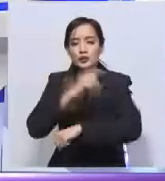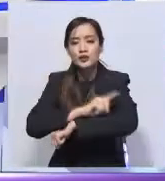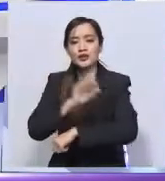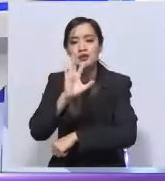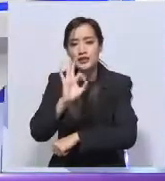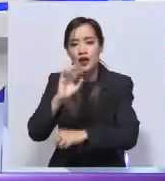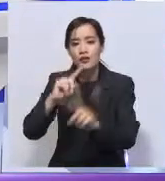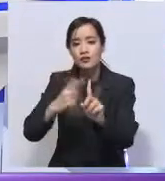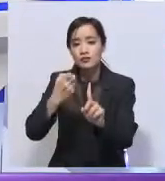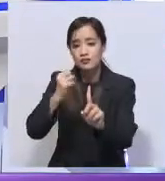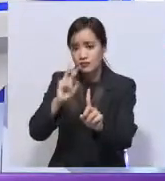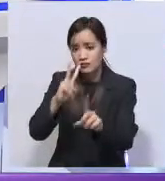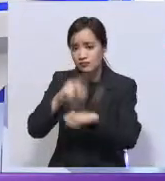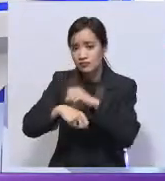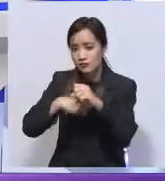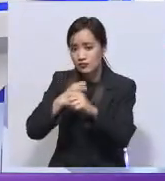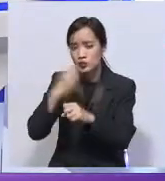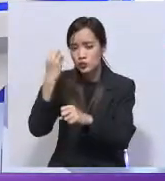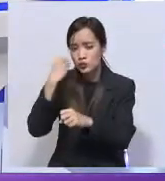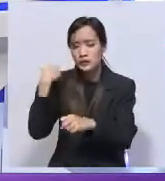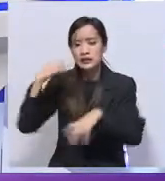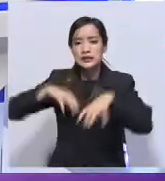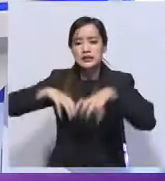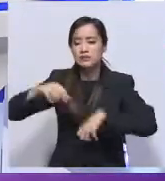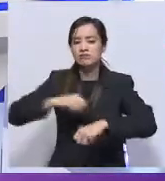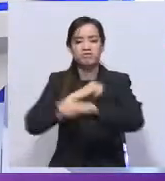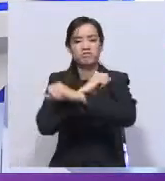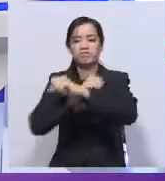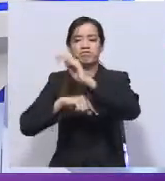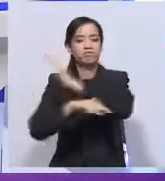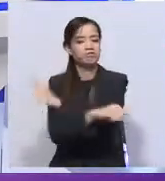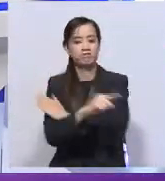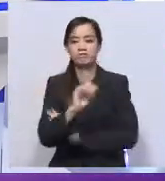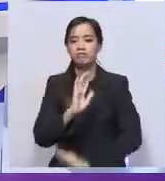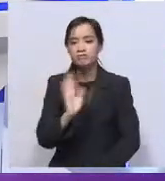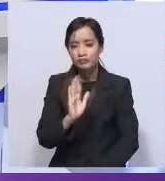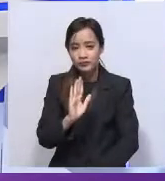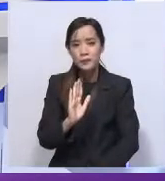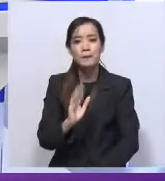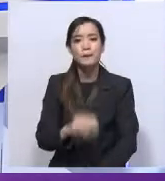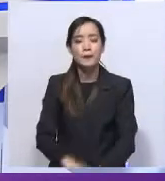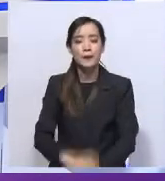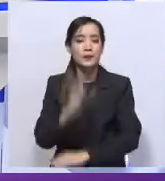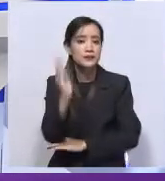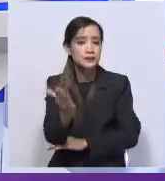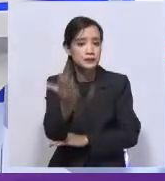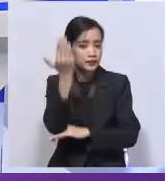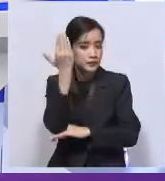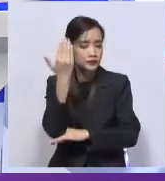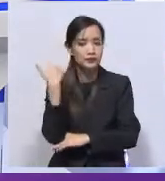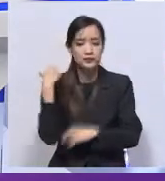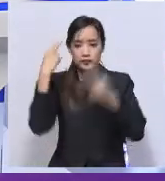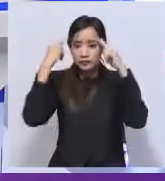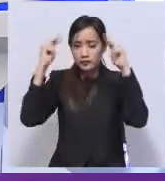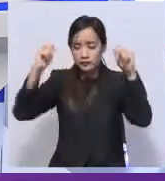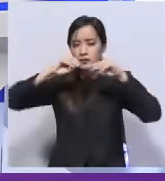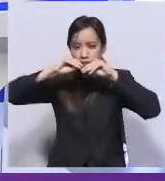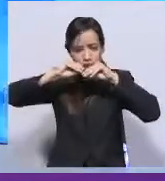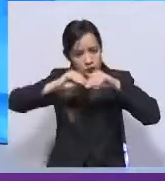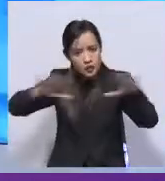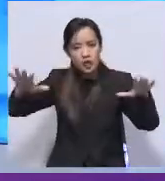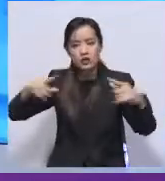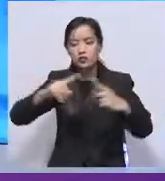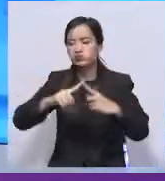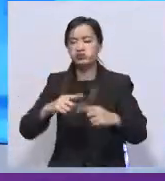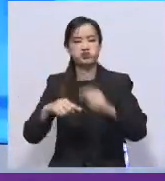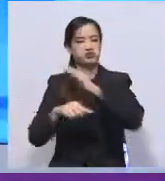วันที่9ธันวาคมของทุกปีจะมีการจัดงานต่อต้านวันคอร์รัปชันสากลด้วยนะคะโดยเมื่อช่วงเช้าที่ผ่านมาค่ะท่านนายกรัฐมนตรีก็ประกาศเจตนารมณ์